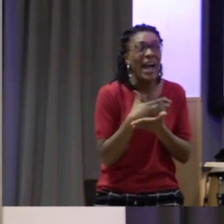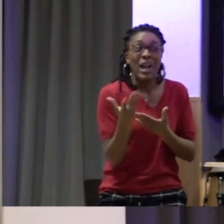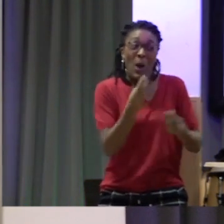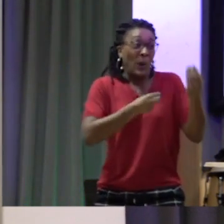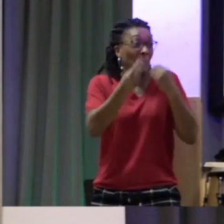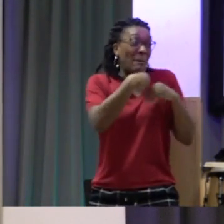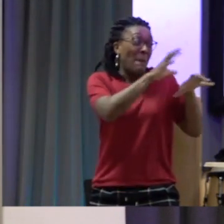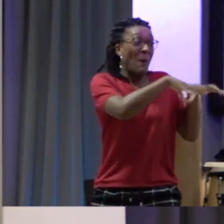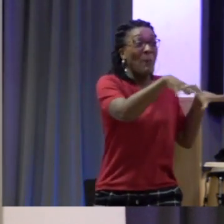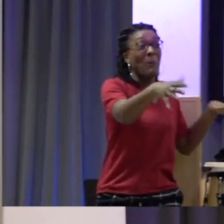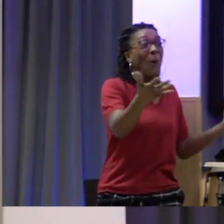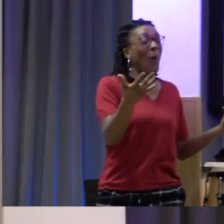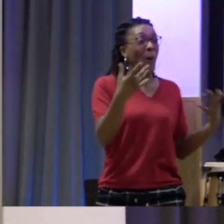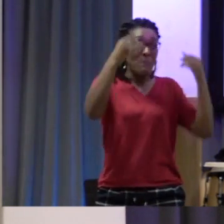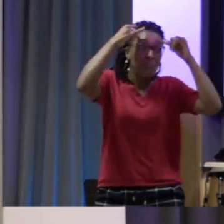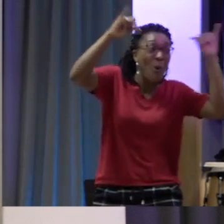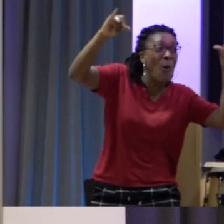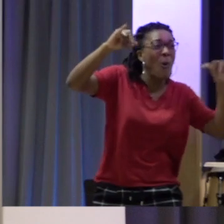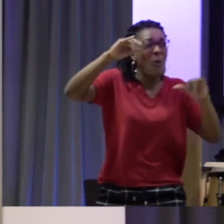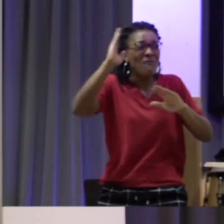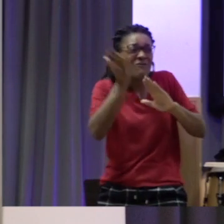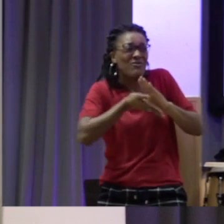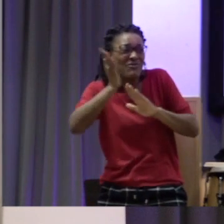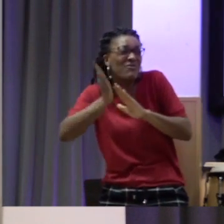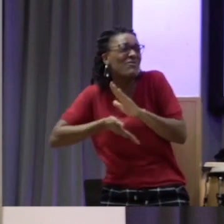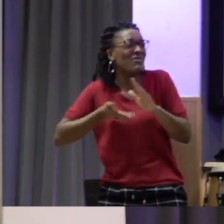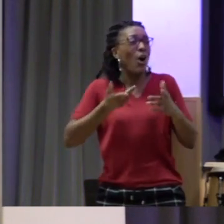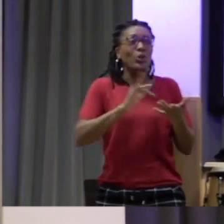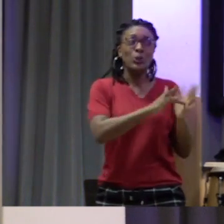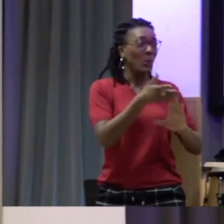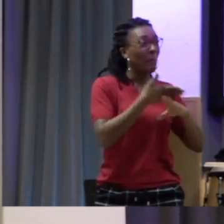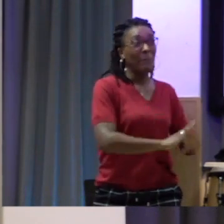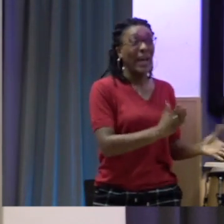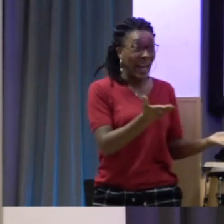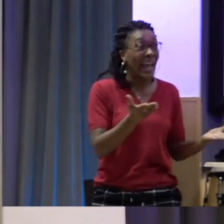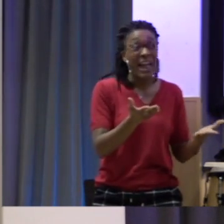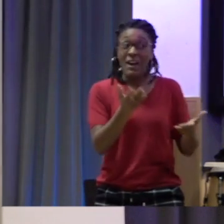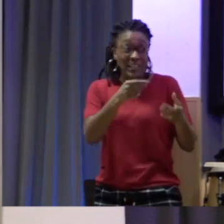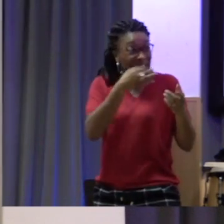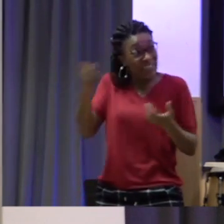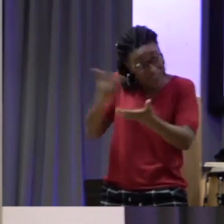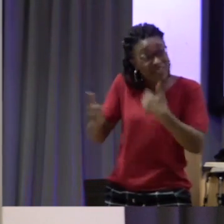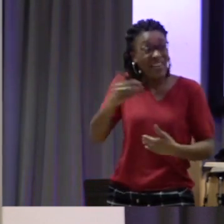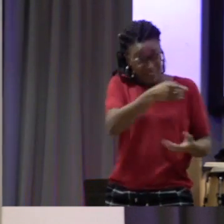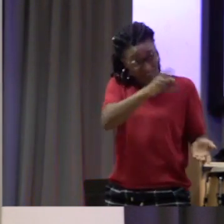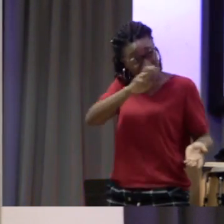festin, mes bœufs et mes bêtes aux grâces sont tués, tout est prêt, venez aux